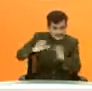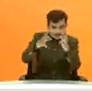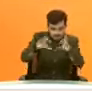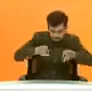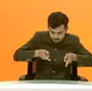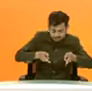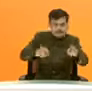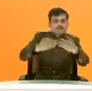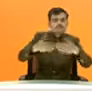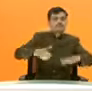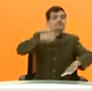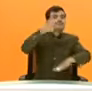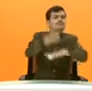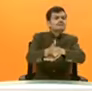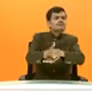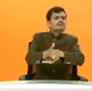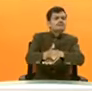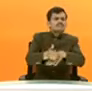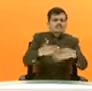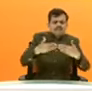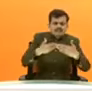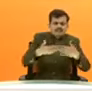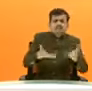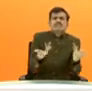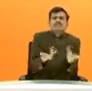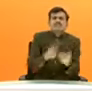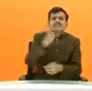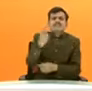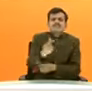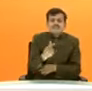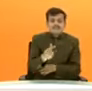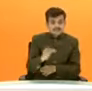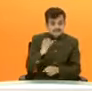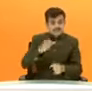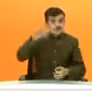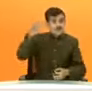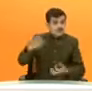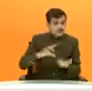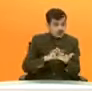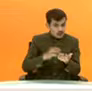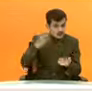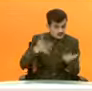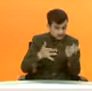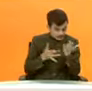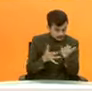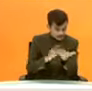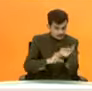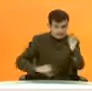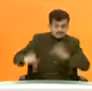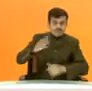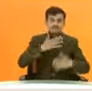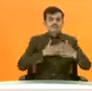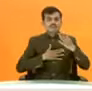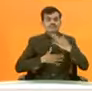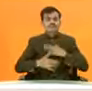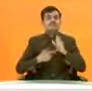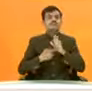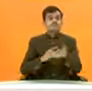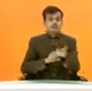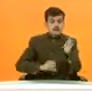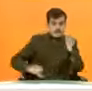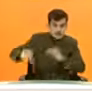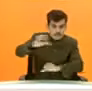था। इन गैलरीज से ये झलक मिलती है कि आधुनिक विज्ञान का पोटेंशियल क्या है, विज्ञान